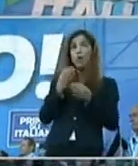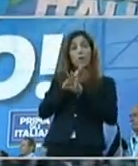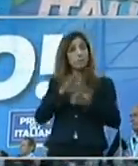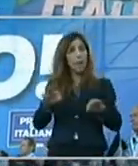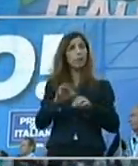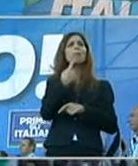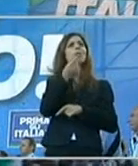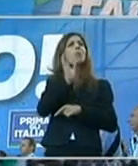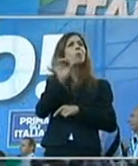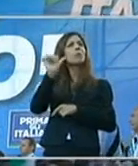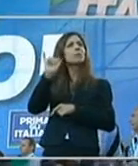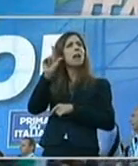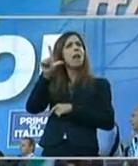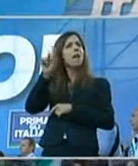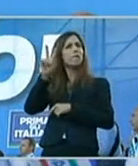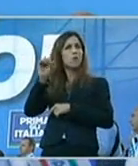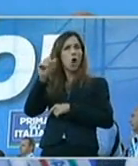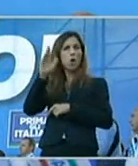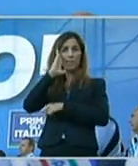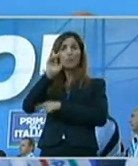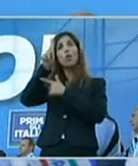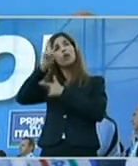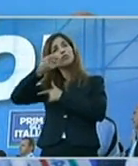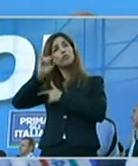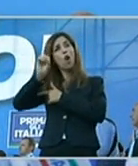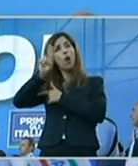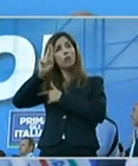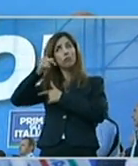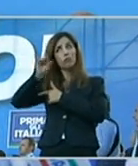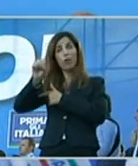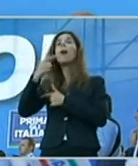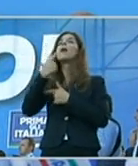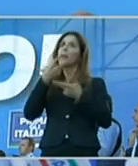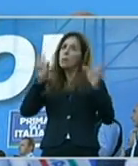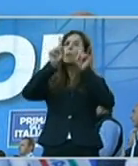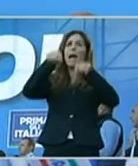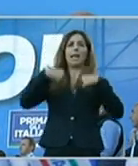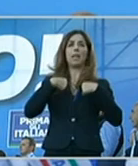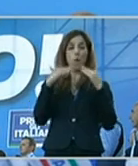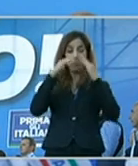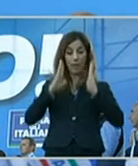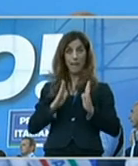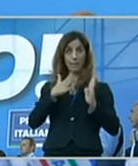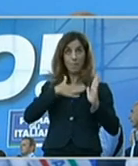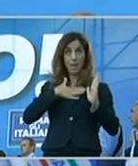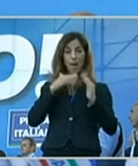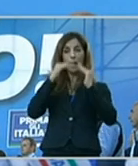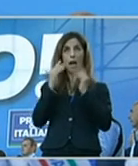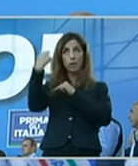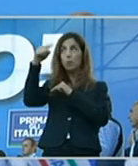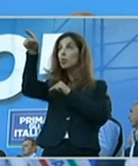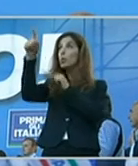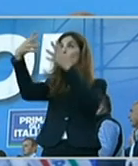Silvio, come hanno detto Giorgia, lo ripeto io: casa mia è casa tua se scappi dalla